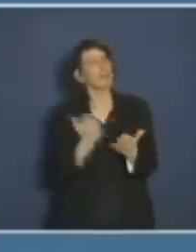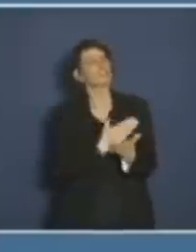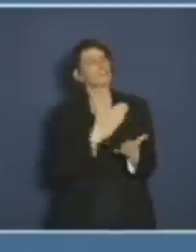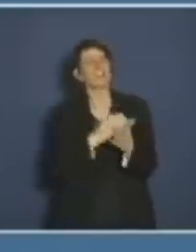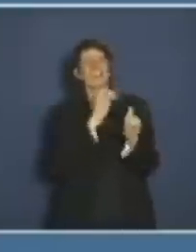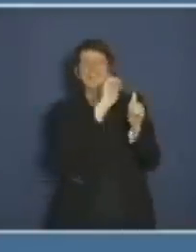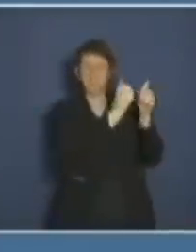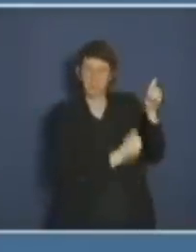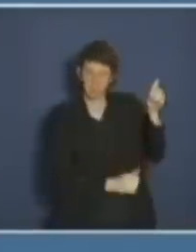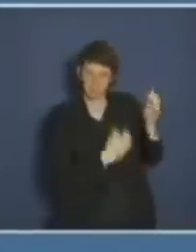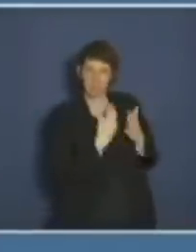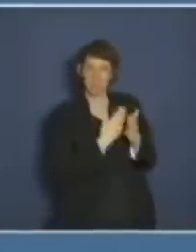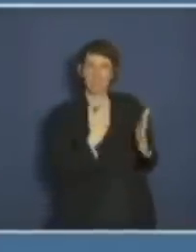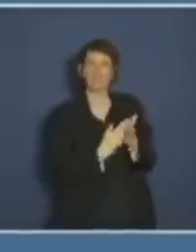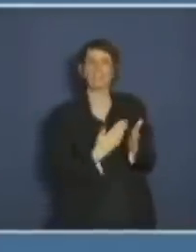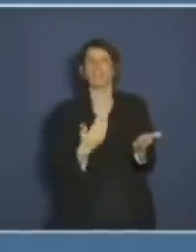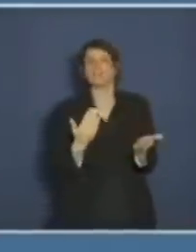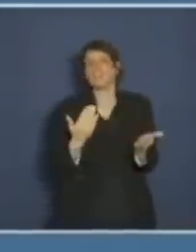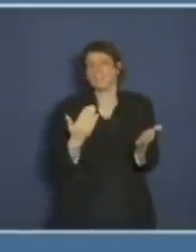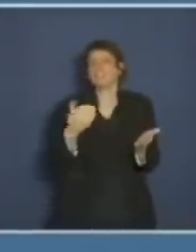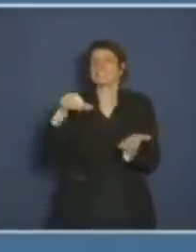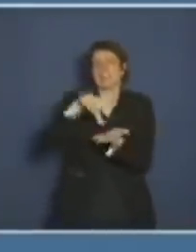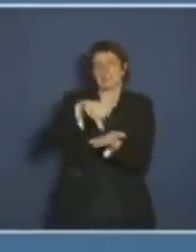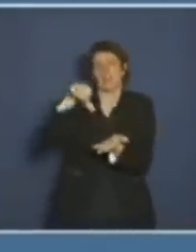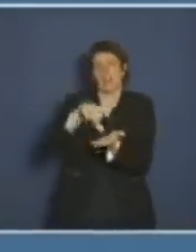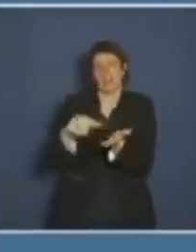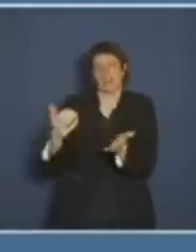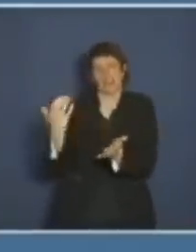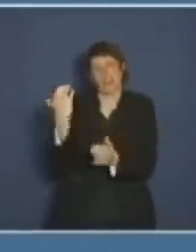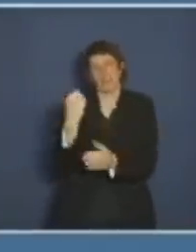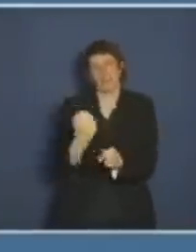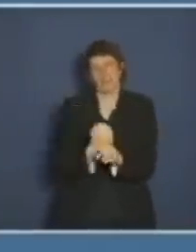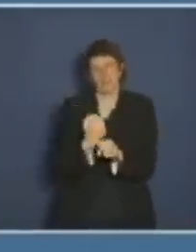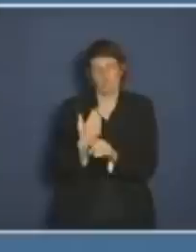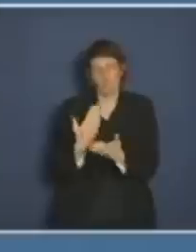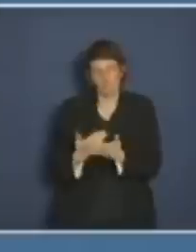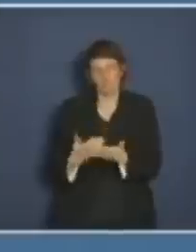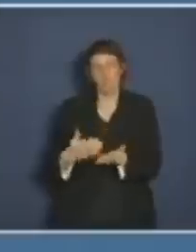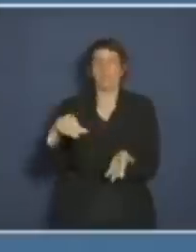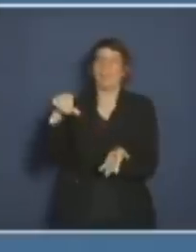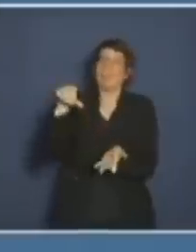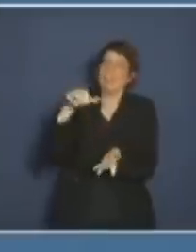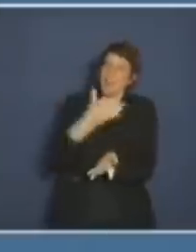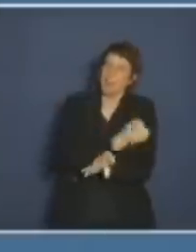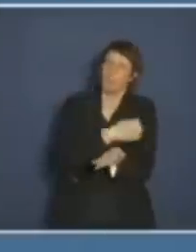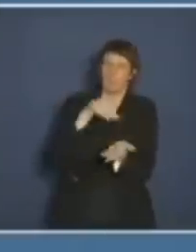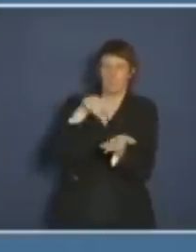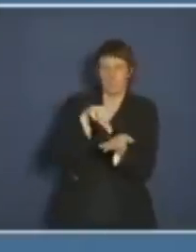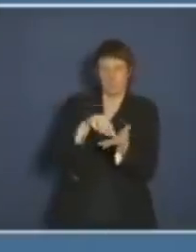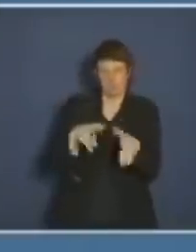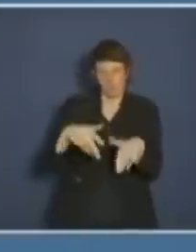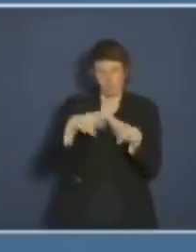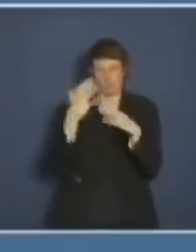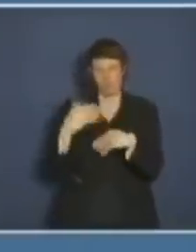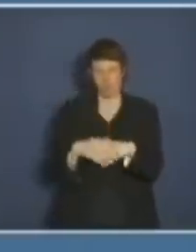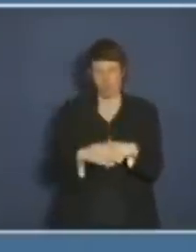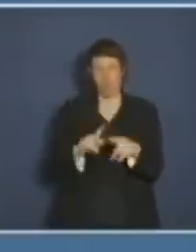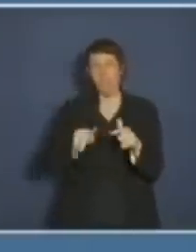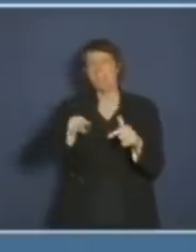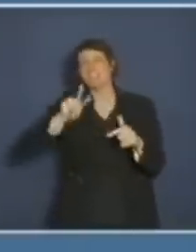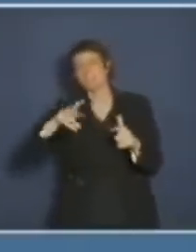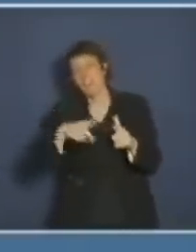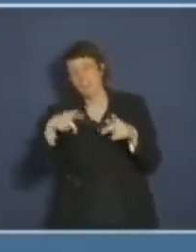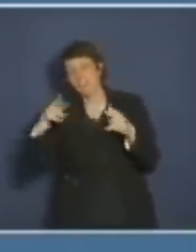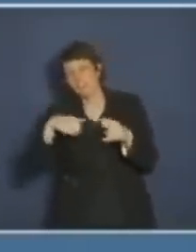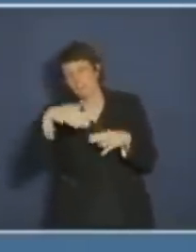diese Impfzentren. Und in der zweiten Phase, die ja Herr Seibert gerade schon angesprochen hat, dann tatsächlich auch in